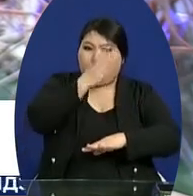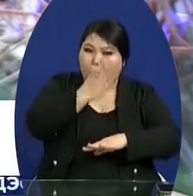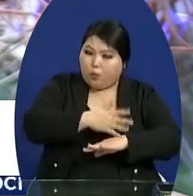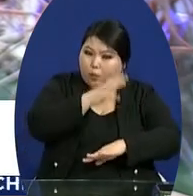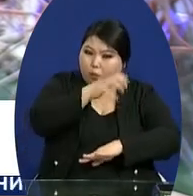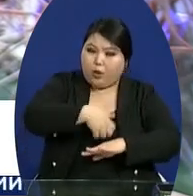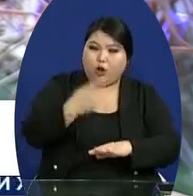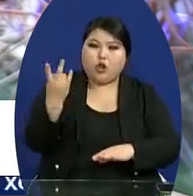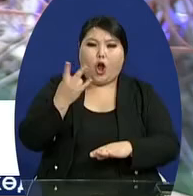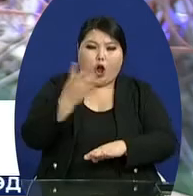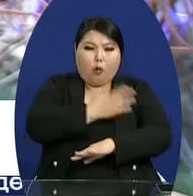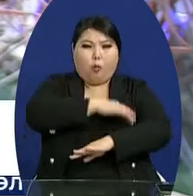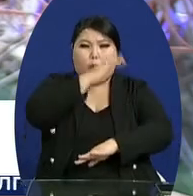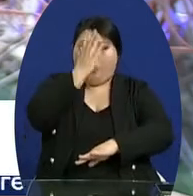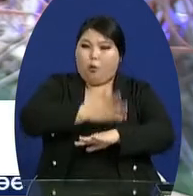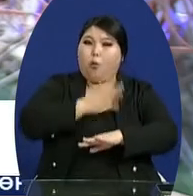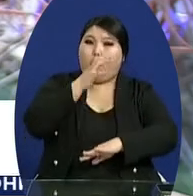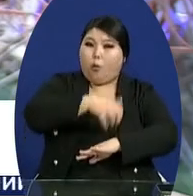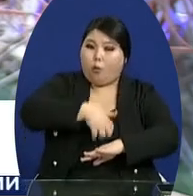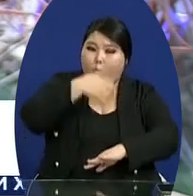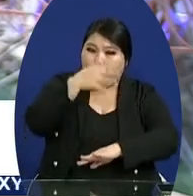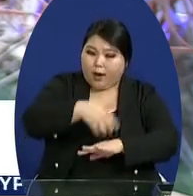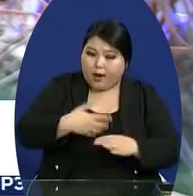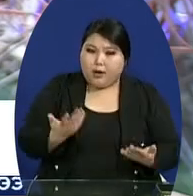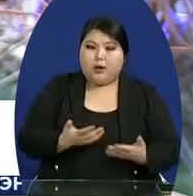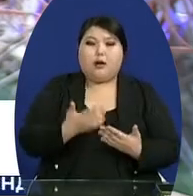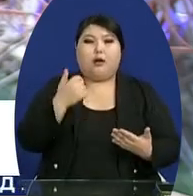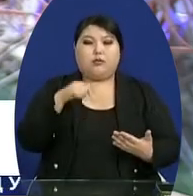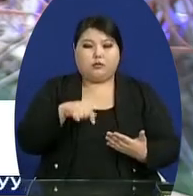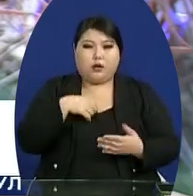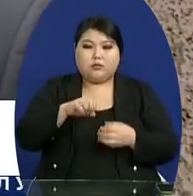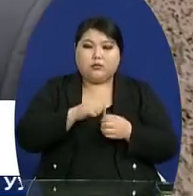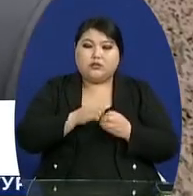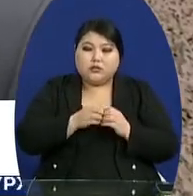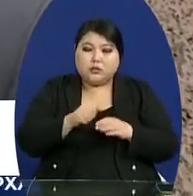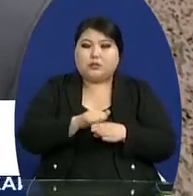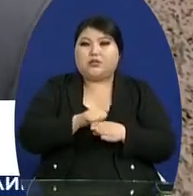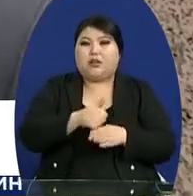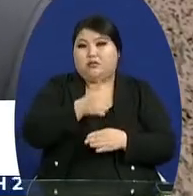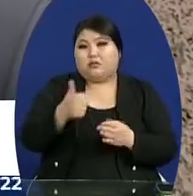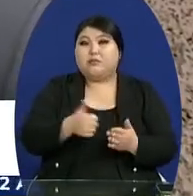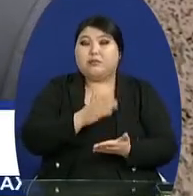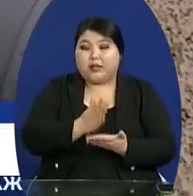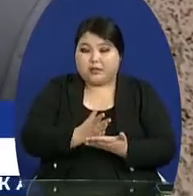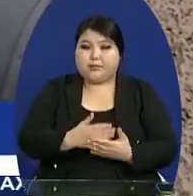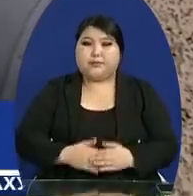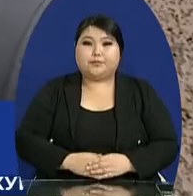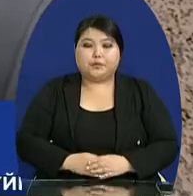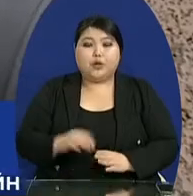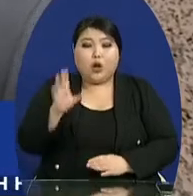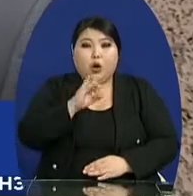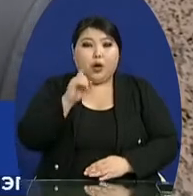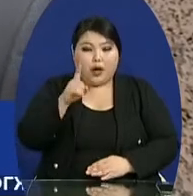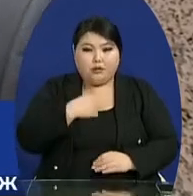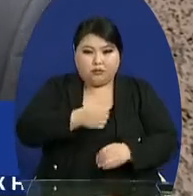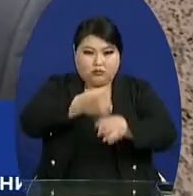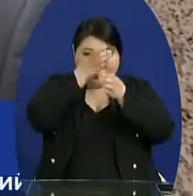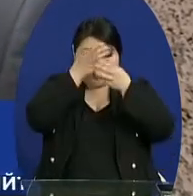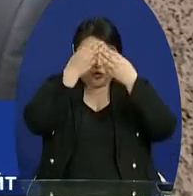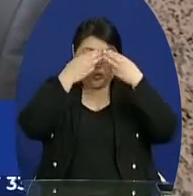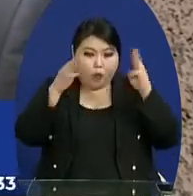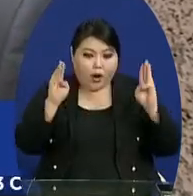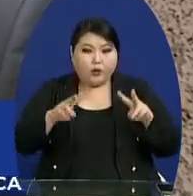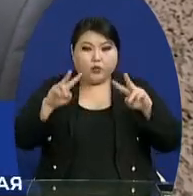хөгжлийг хангах уул уурхайн чиглэлээр бол илтгэцт бол оролцож байгаа. Зөвхөн одоо эрдэм шинжилгээ судалгааны